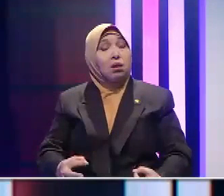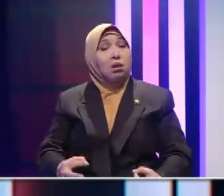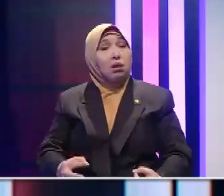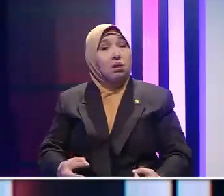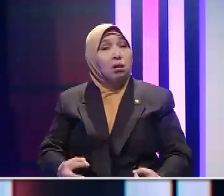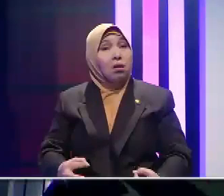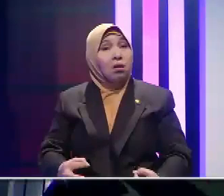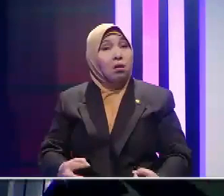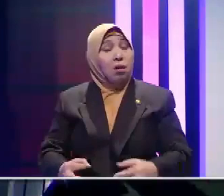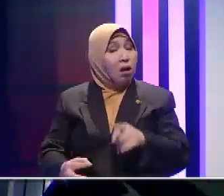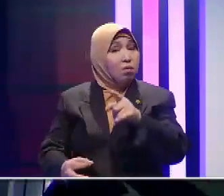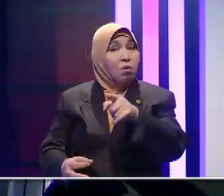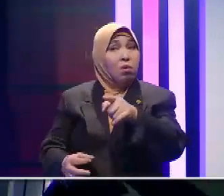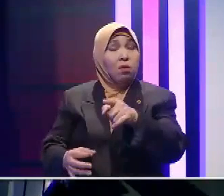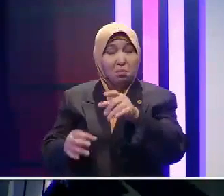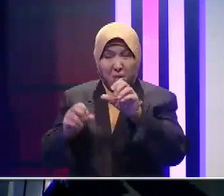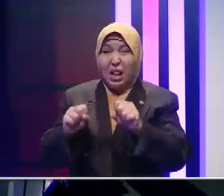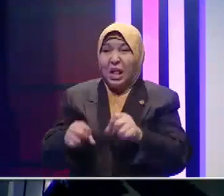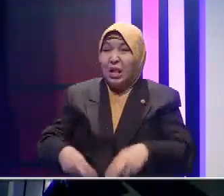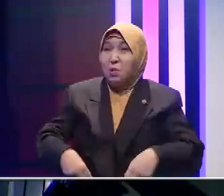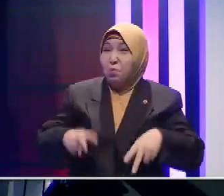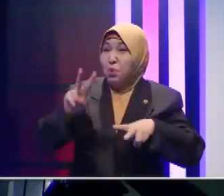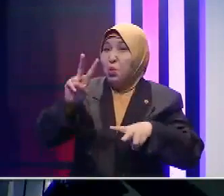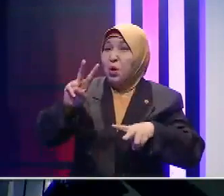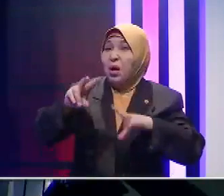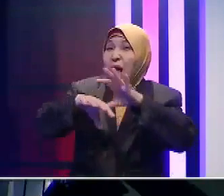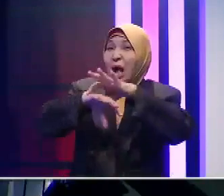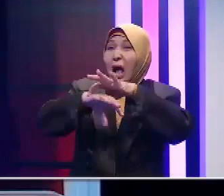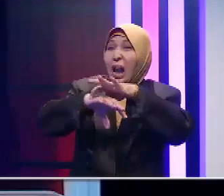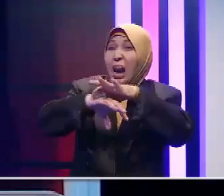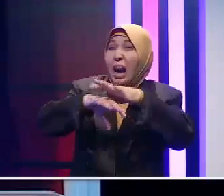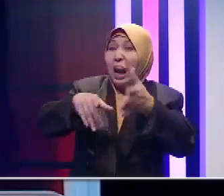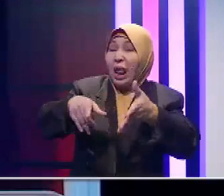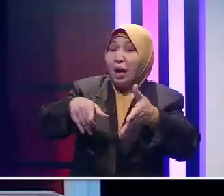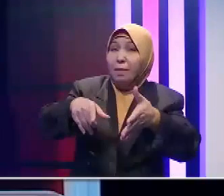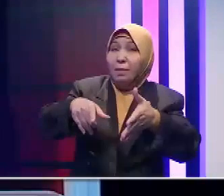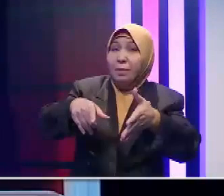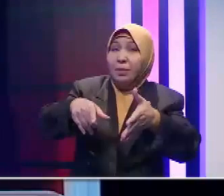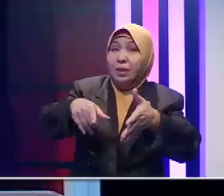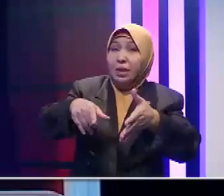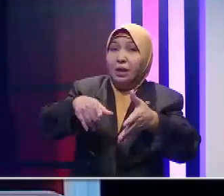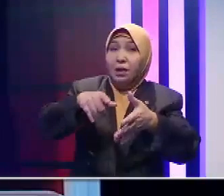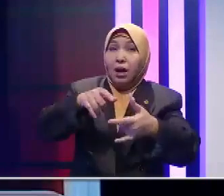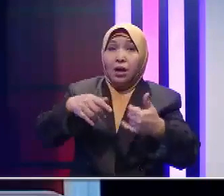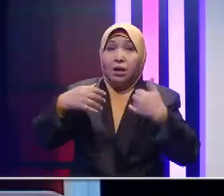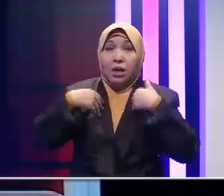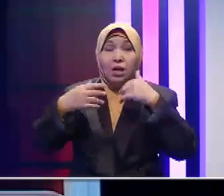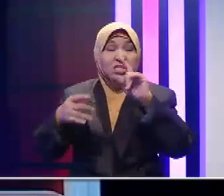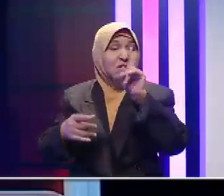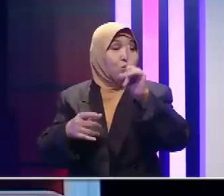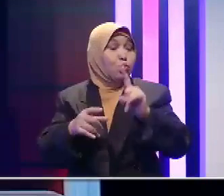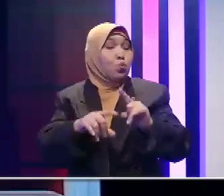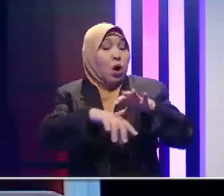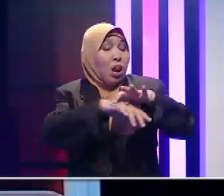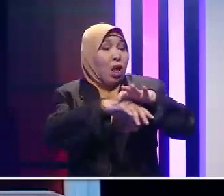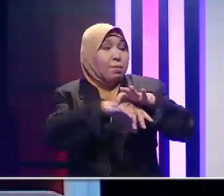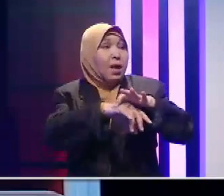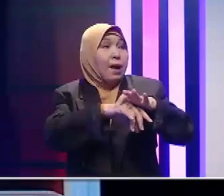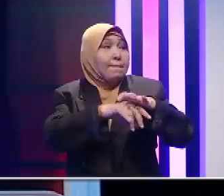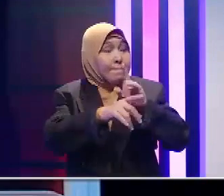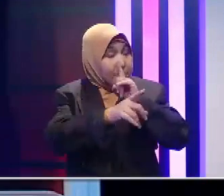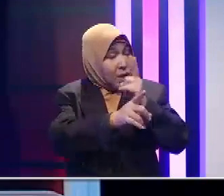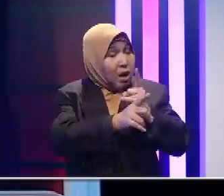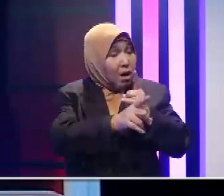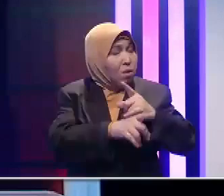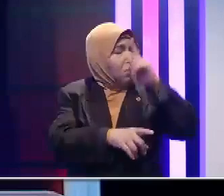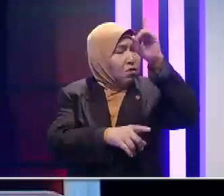Tidak guna kau hidup di dua alam. Dan kau punya, dipunyai oleh Tuhan punya satu alam yang benar. Allah subhanahu wa